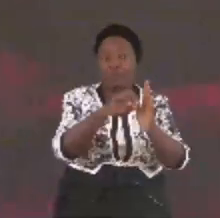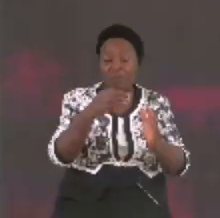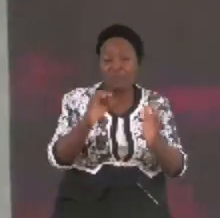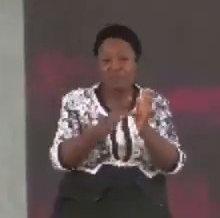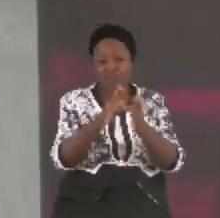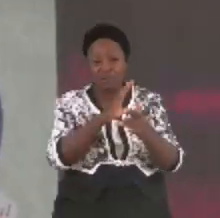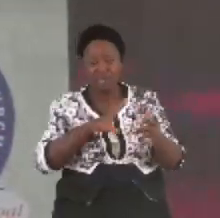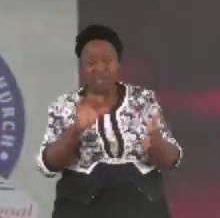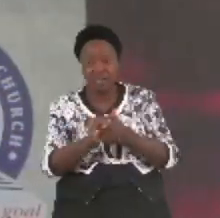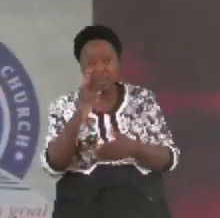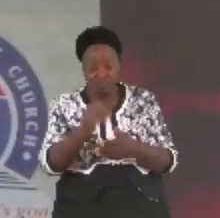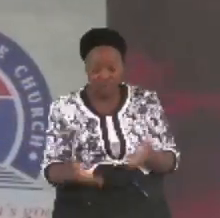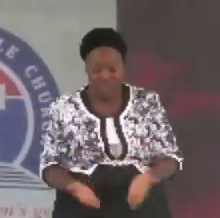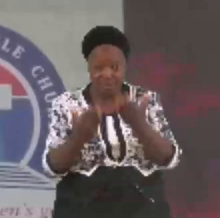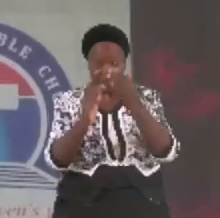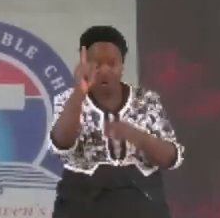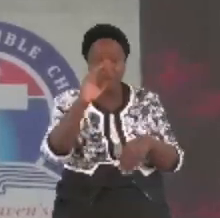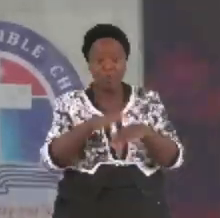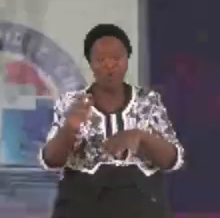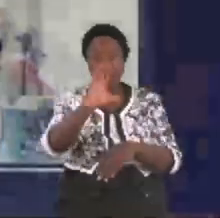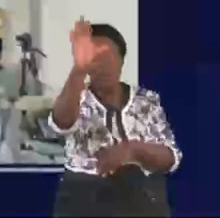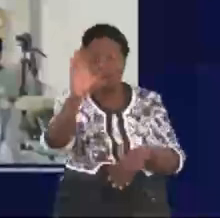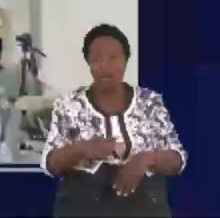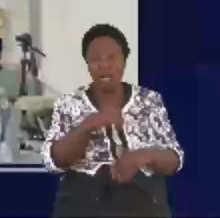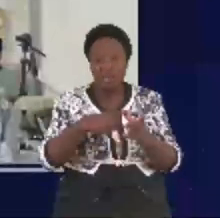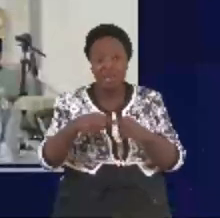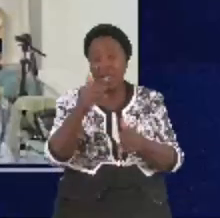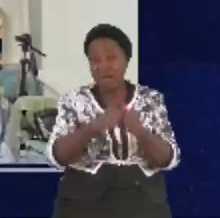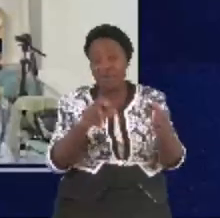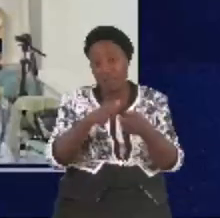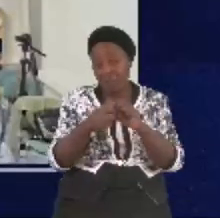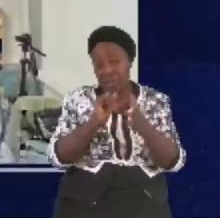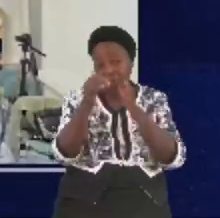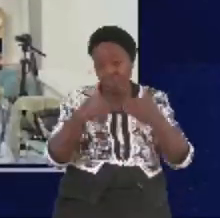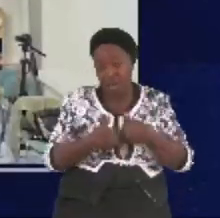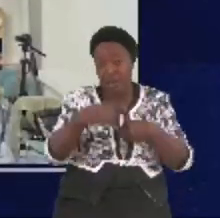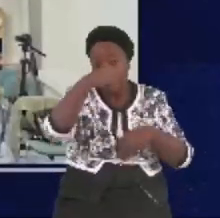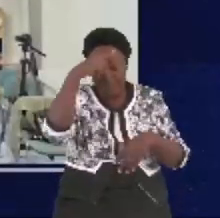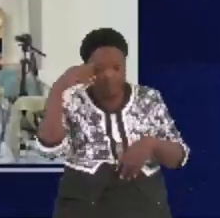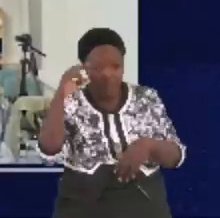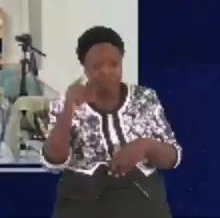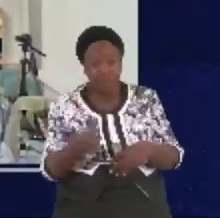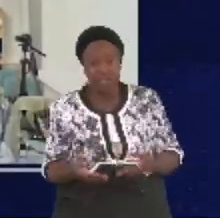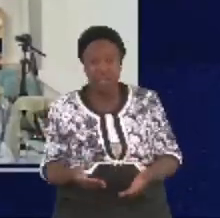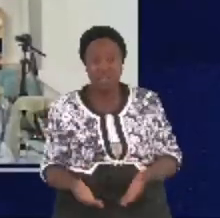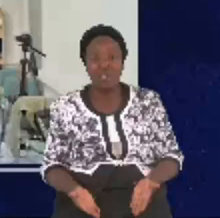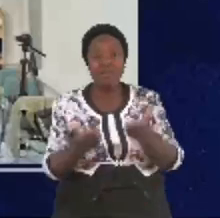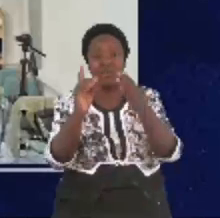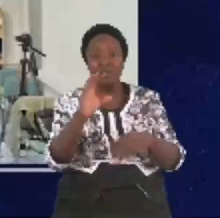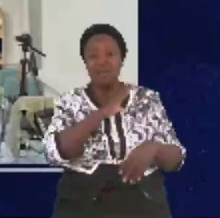élevé sur la croix. Alors, tout problème que tu as à cause de